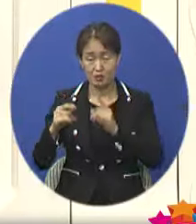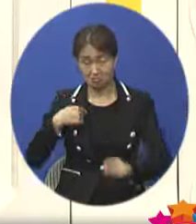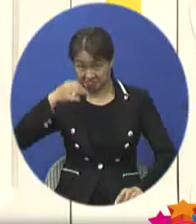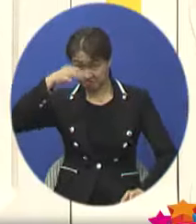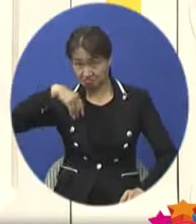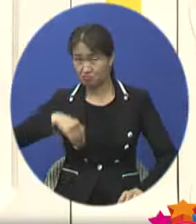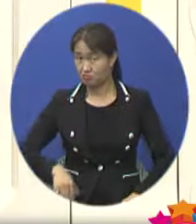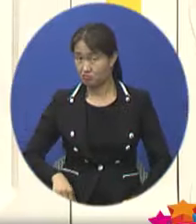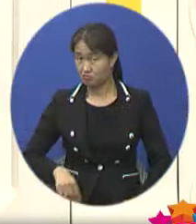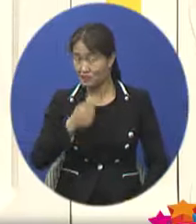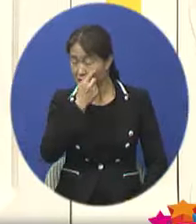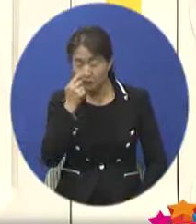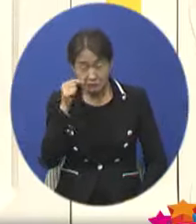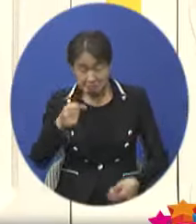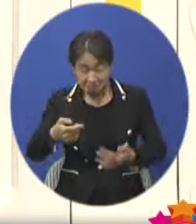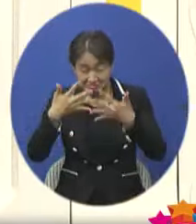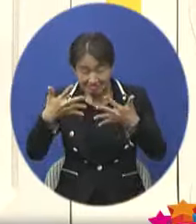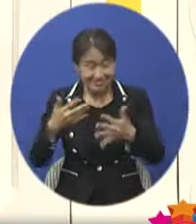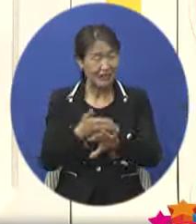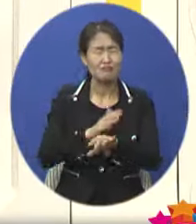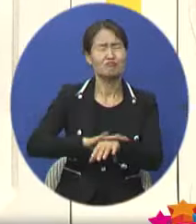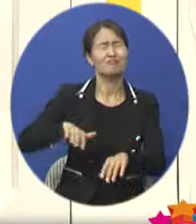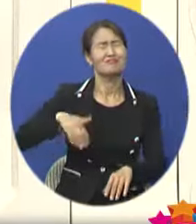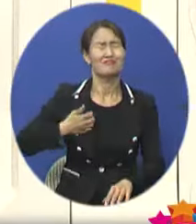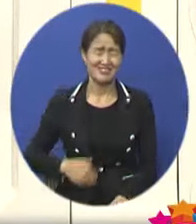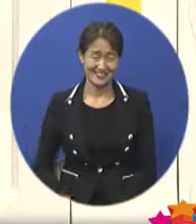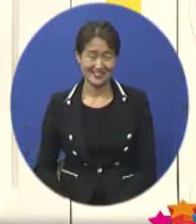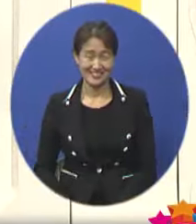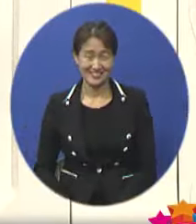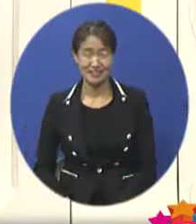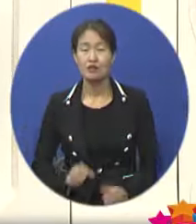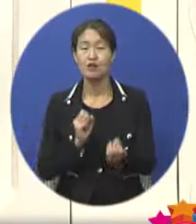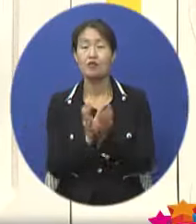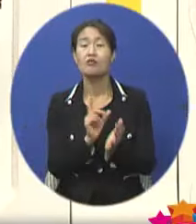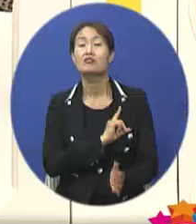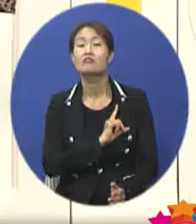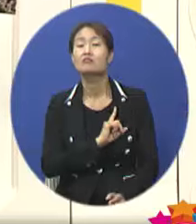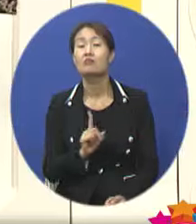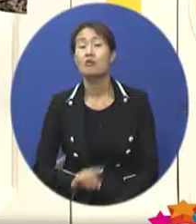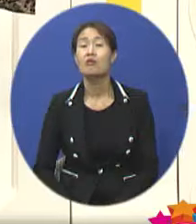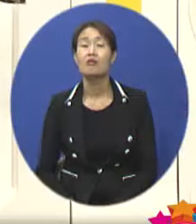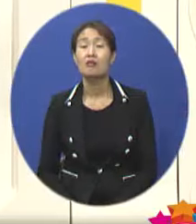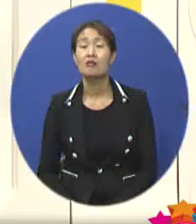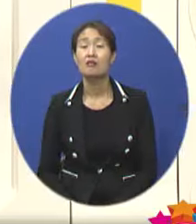네, 움직이는 거. 내 눈에만 보여. 뭐 무슨 꽃이에요? 글쎄요? 세상에 모두 네. 다 내